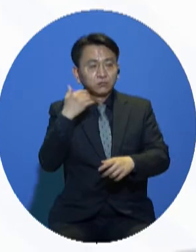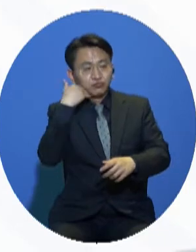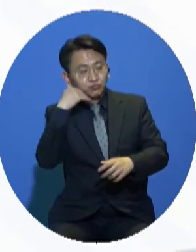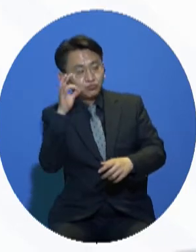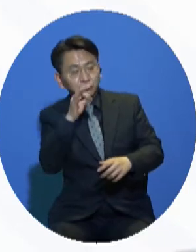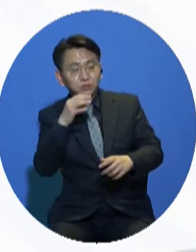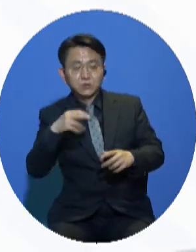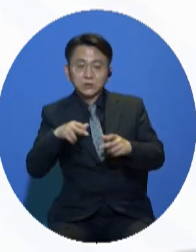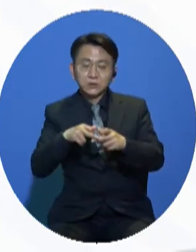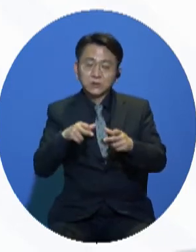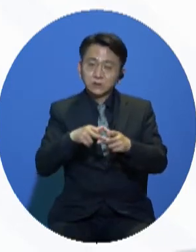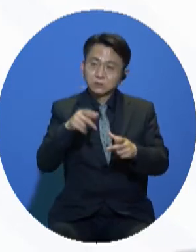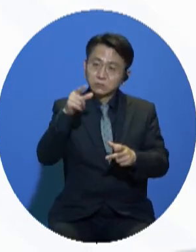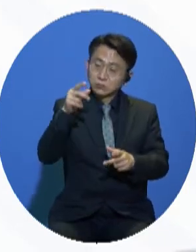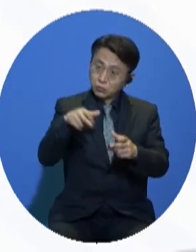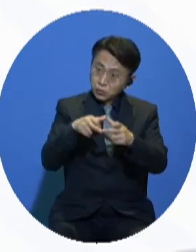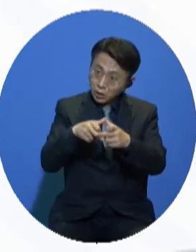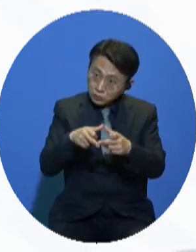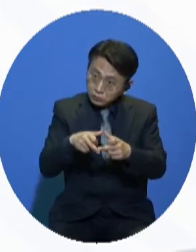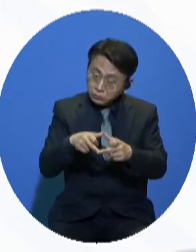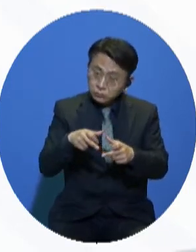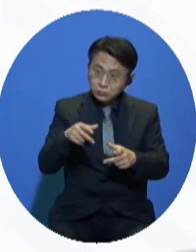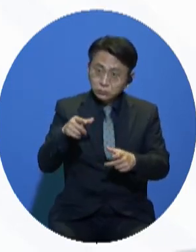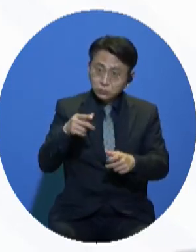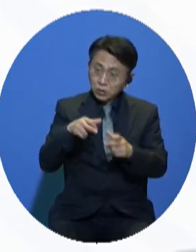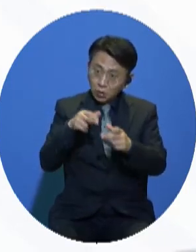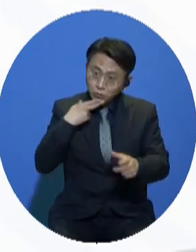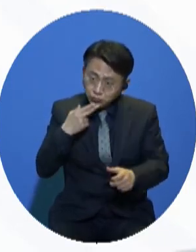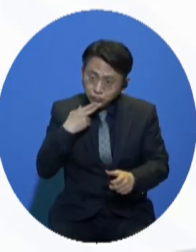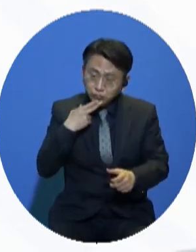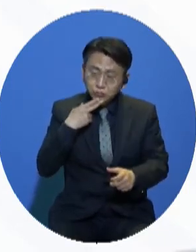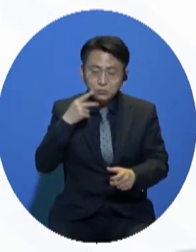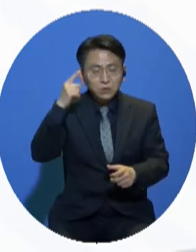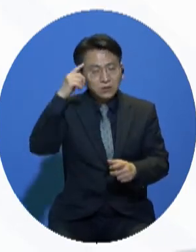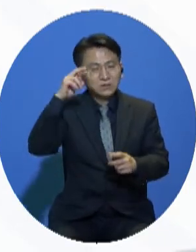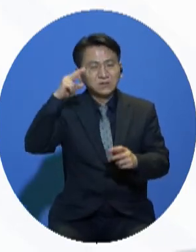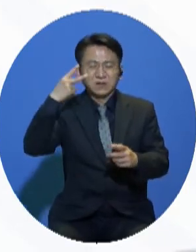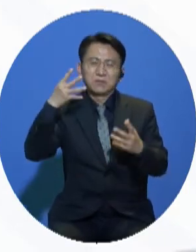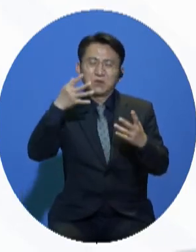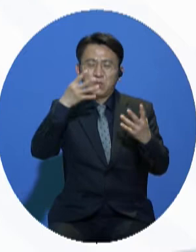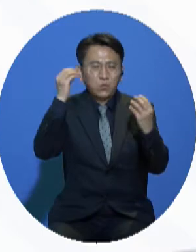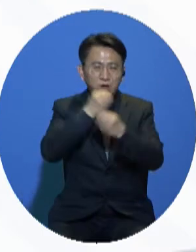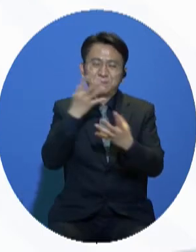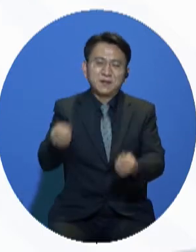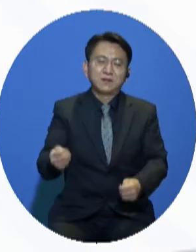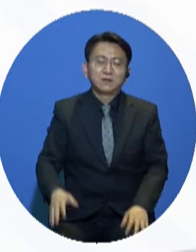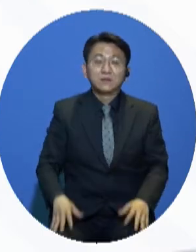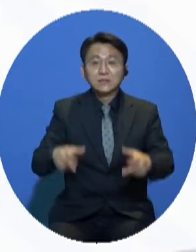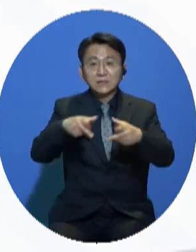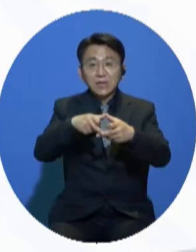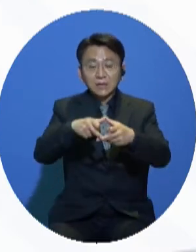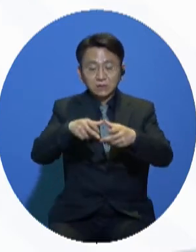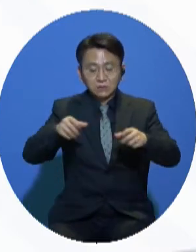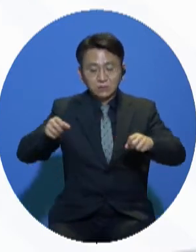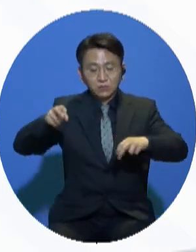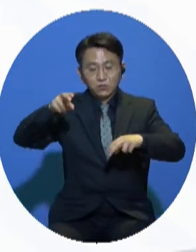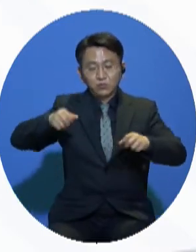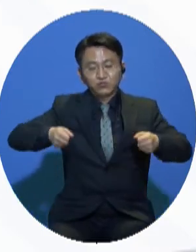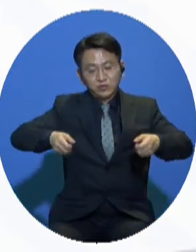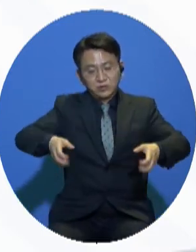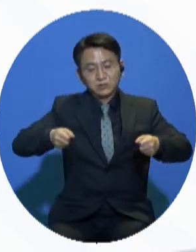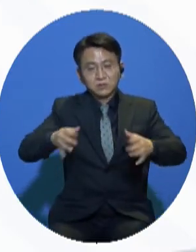것을 깨닫지 못한 사람들이 많습니다. 하지만 또 장애가 있는 사람 중에는 휠체어에 앉아있는 사람도